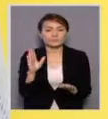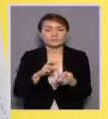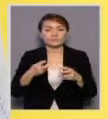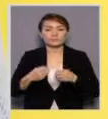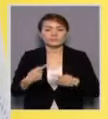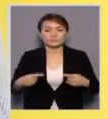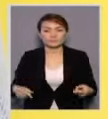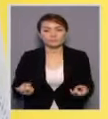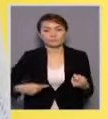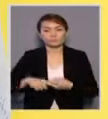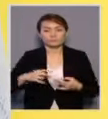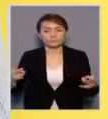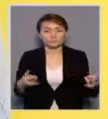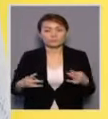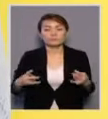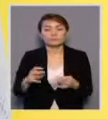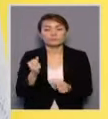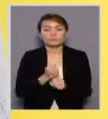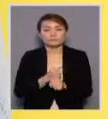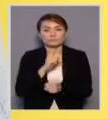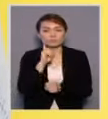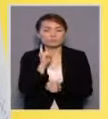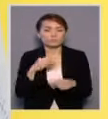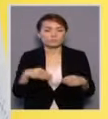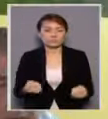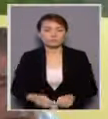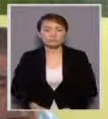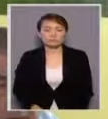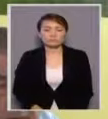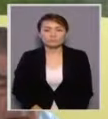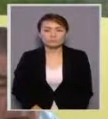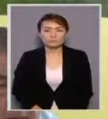проблемах нам нужен полив чтобы сделать зеленый пояс